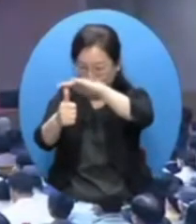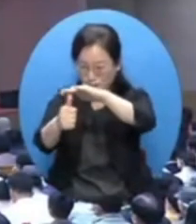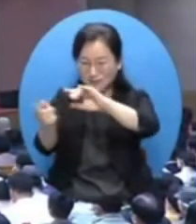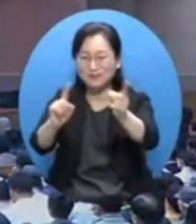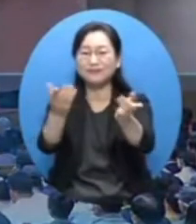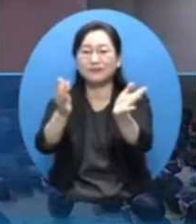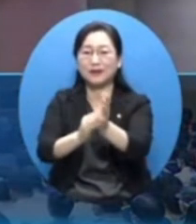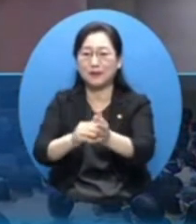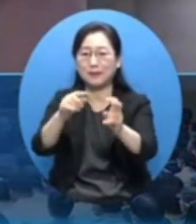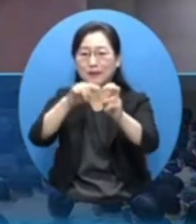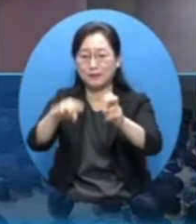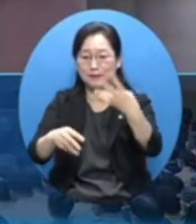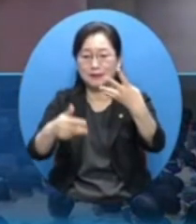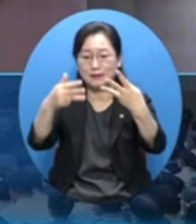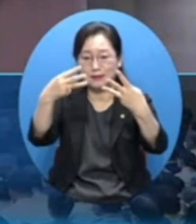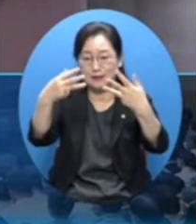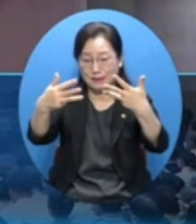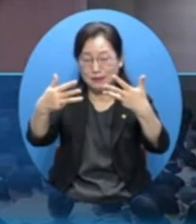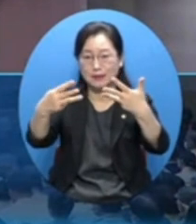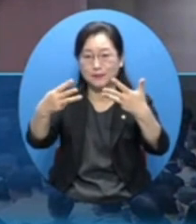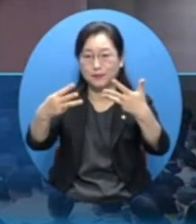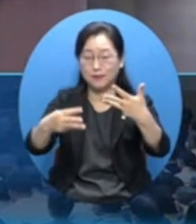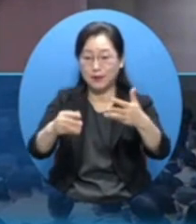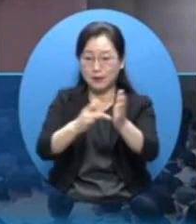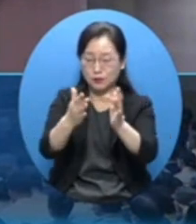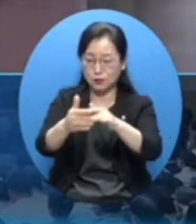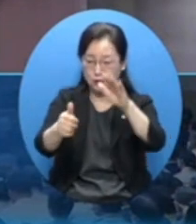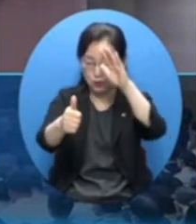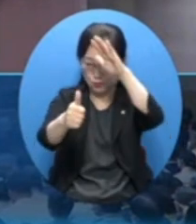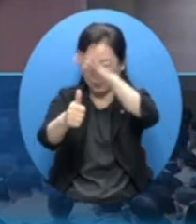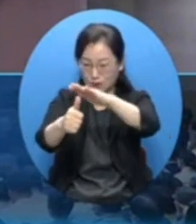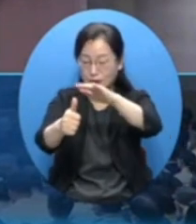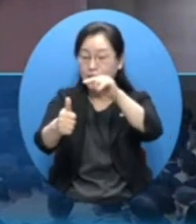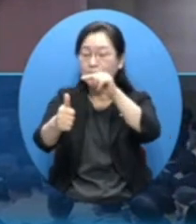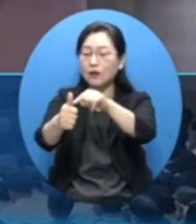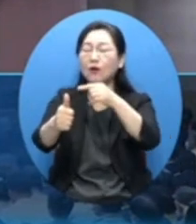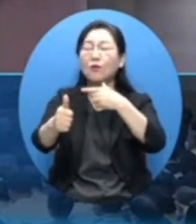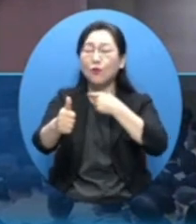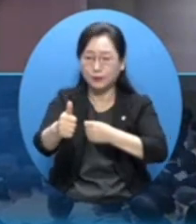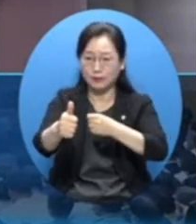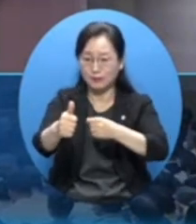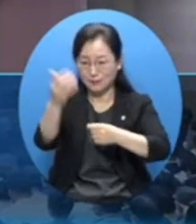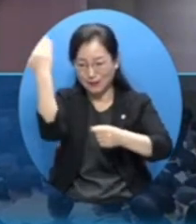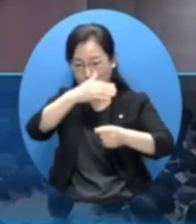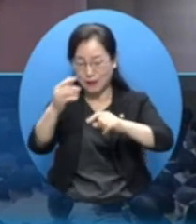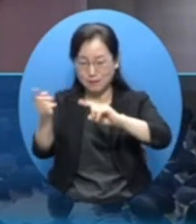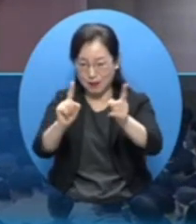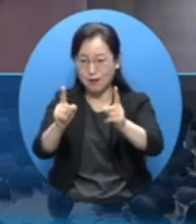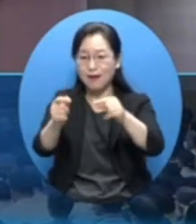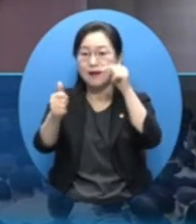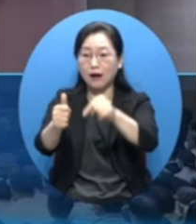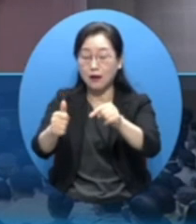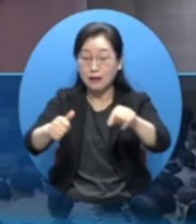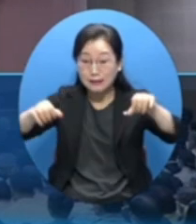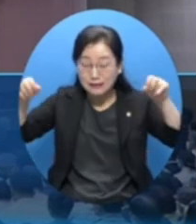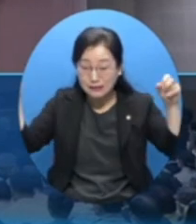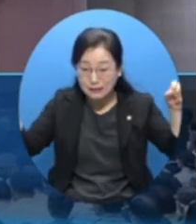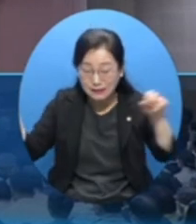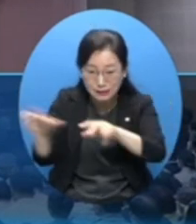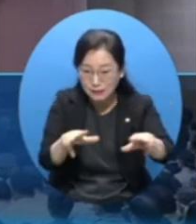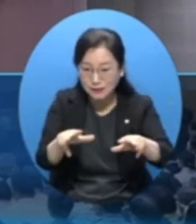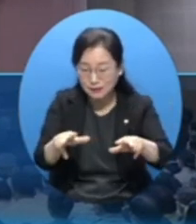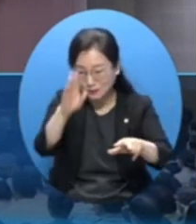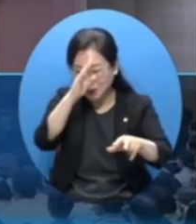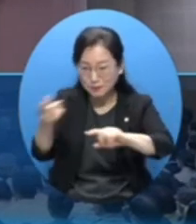마태복음 8장 3절입니다 예수께서 손을 내밀어 그에게 되시며 이르시되 내가 원하노니 깨끗함을 받으라 하시니 즉시 그의